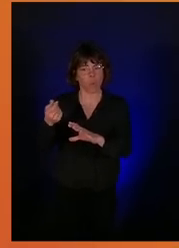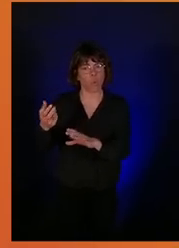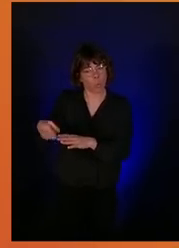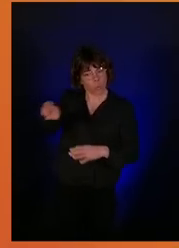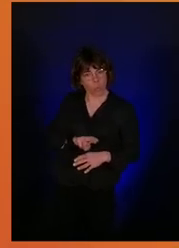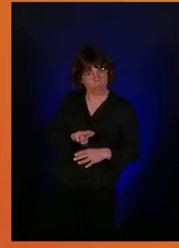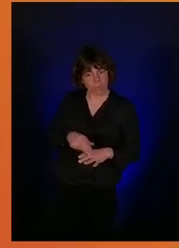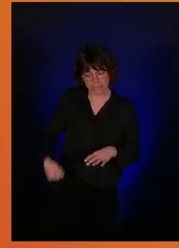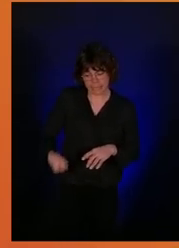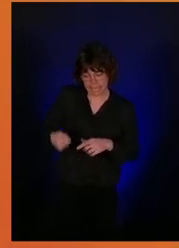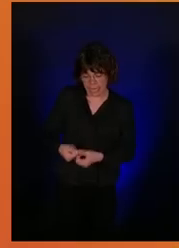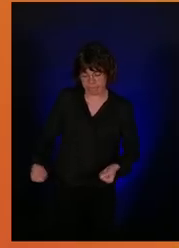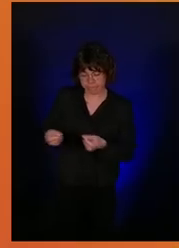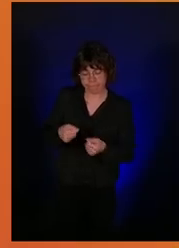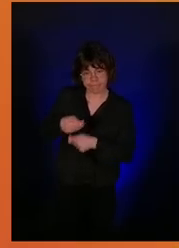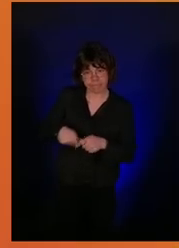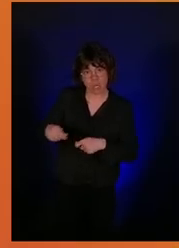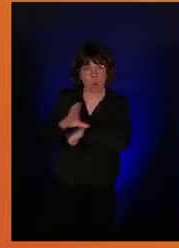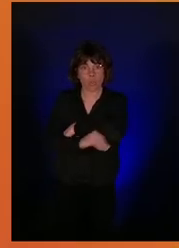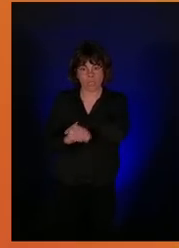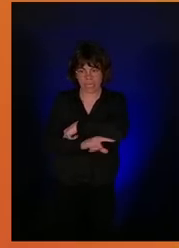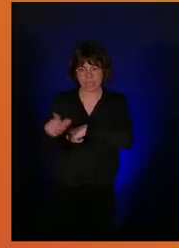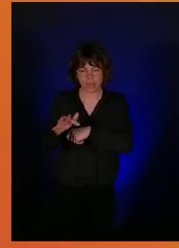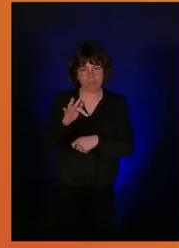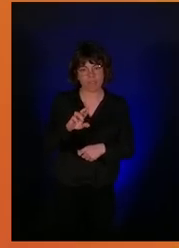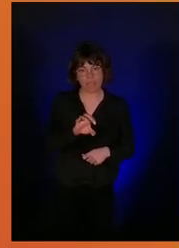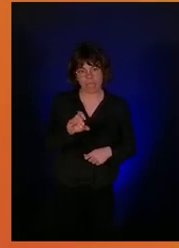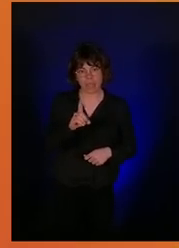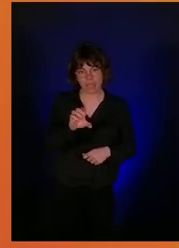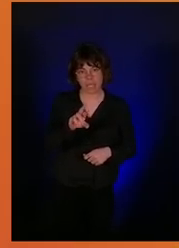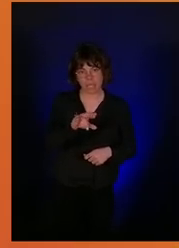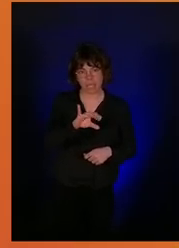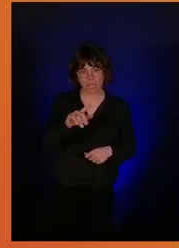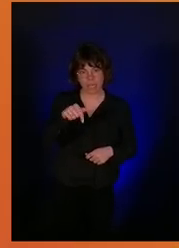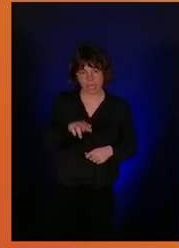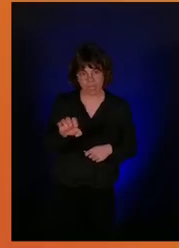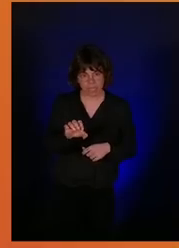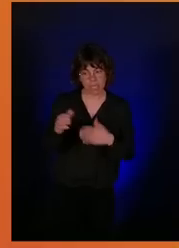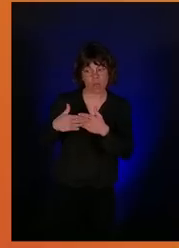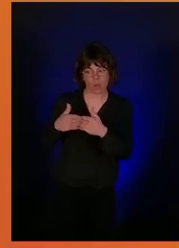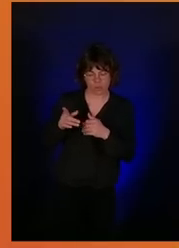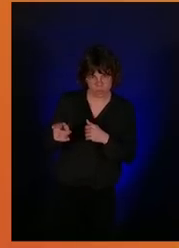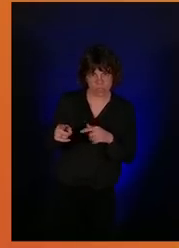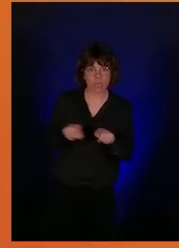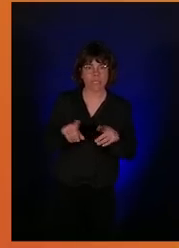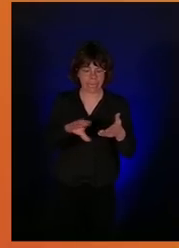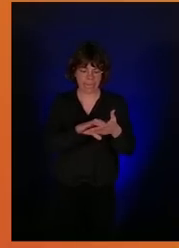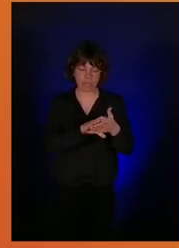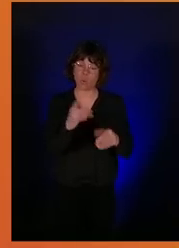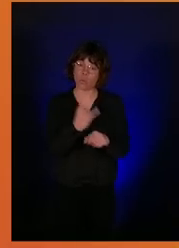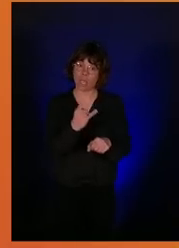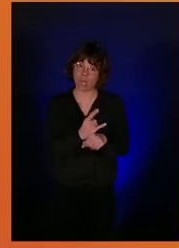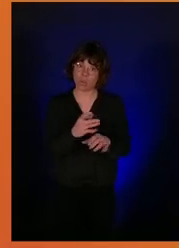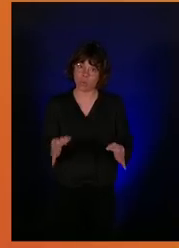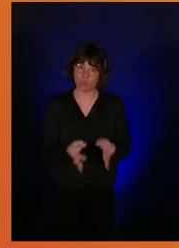sac au secrétariat vers Frédéric, qui lève la main sur ma gauche. Et puis, naturellement, une carte d'hôtel a